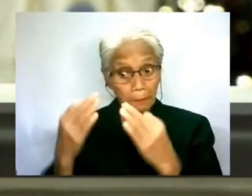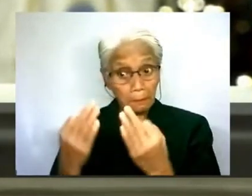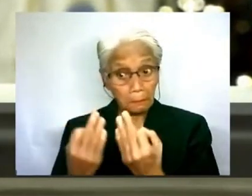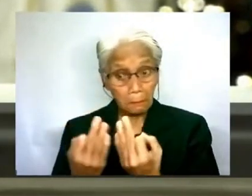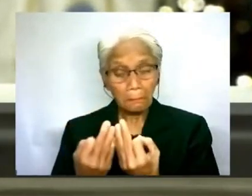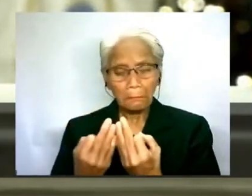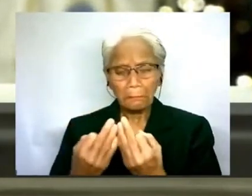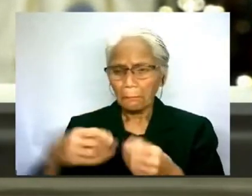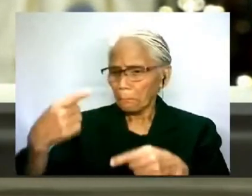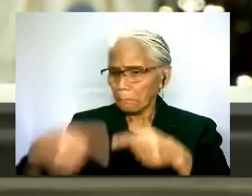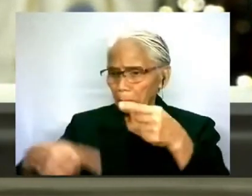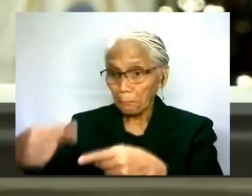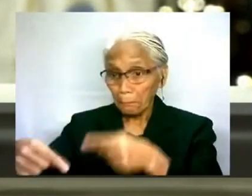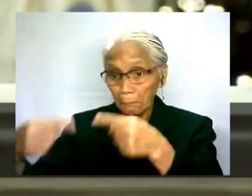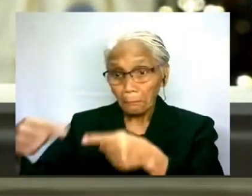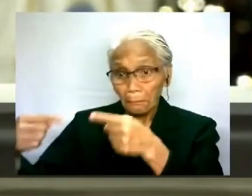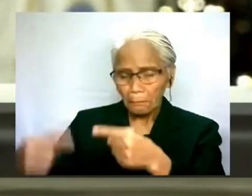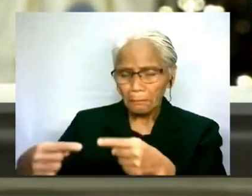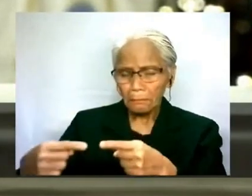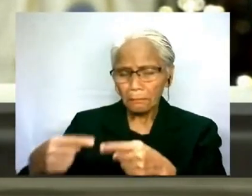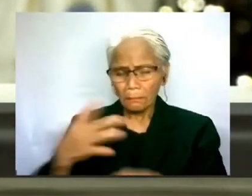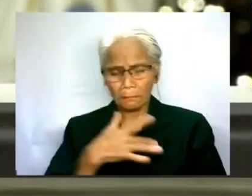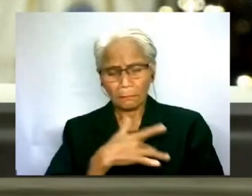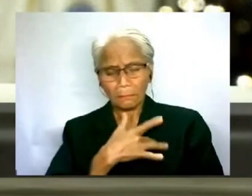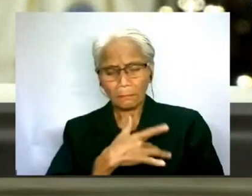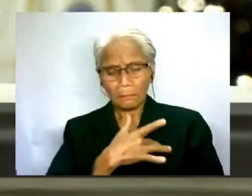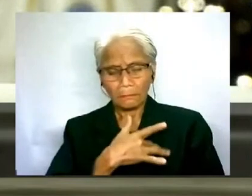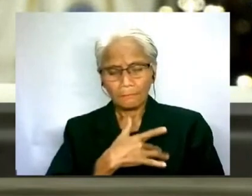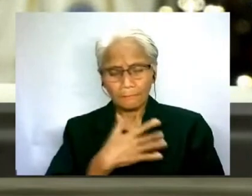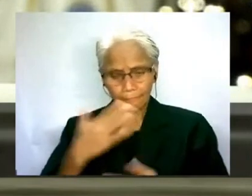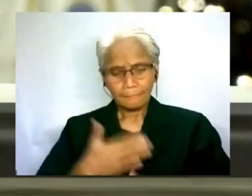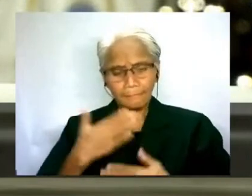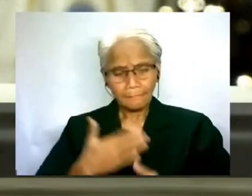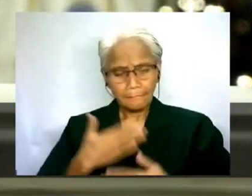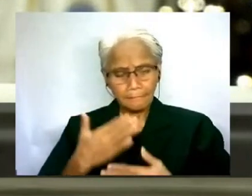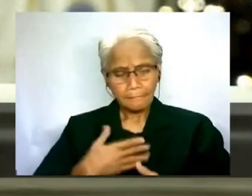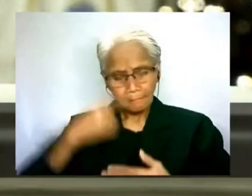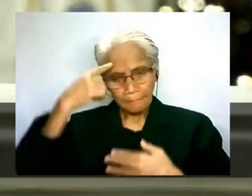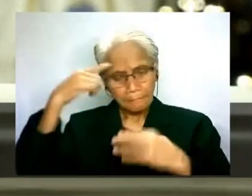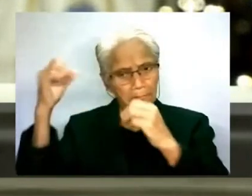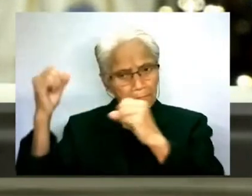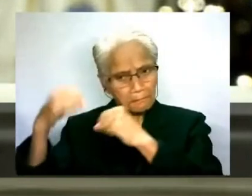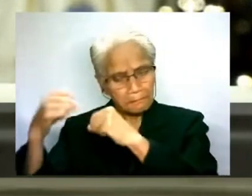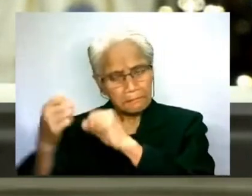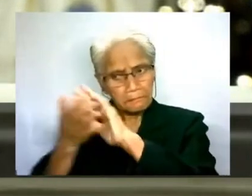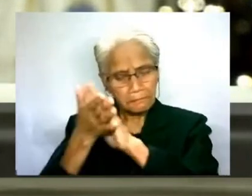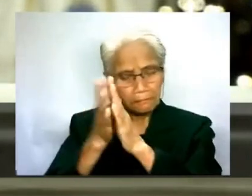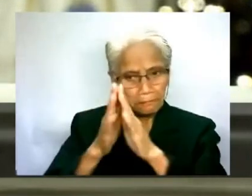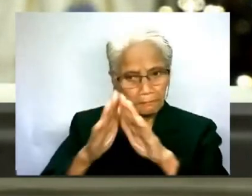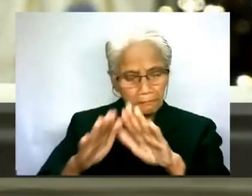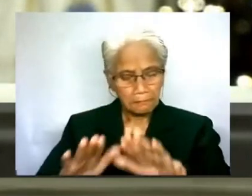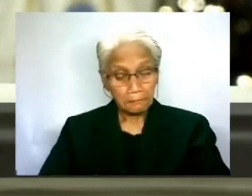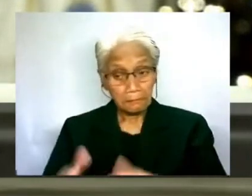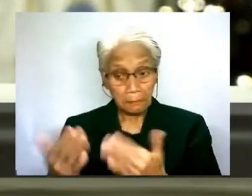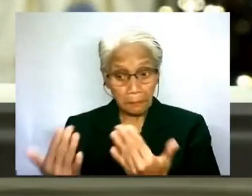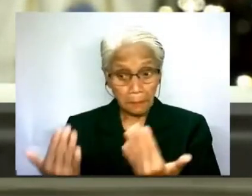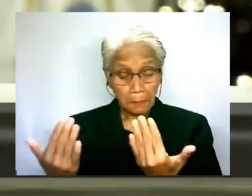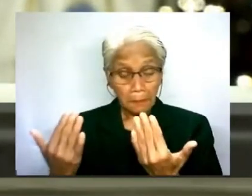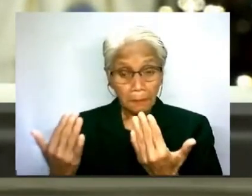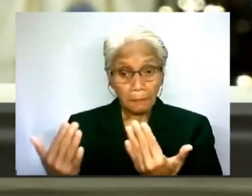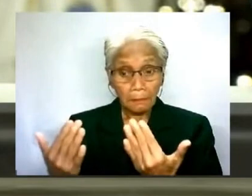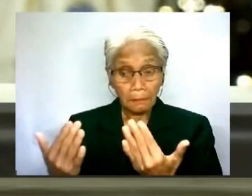ay makadama ng ligayang dulot ng pagkakasundo at pagkakaisa ngayong panahon ng